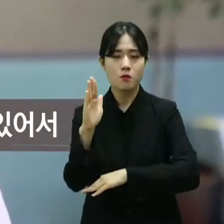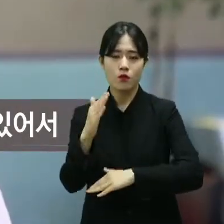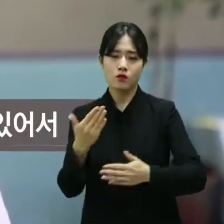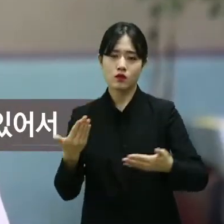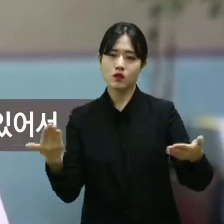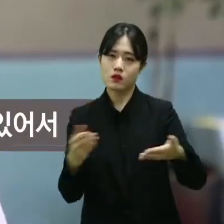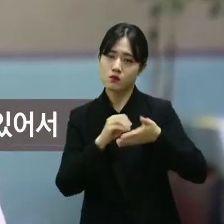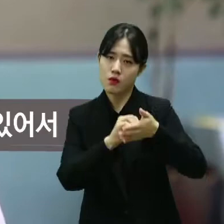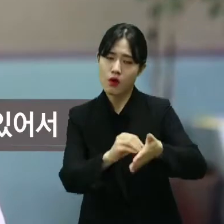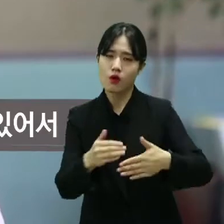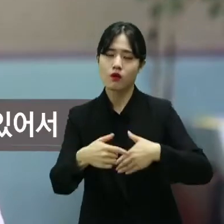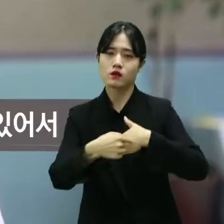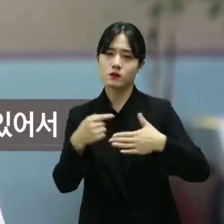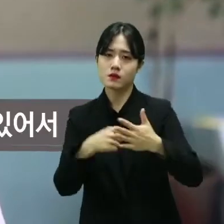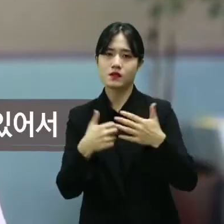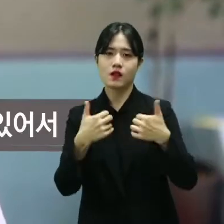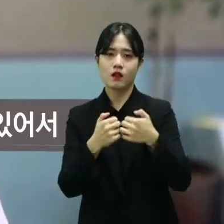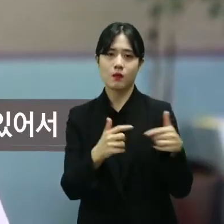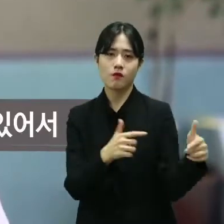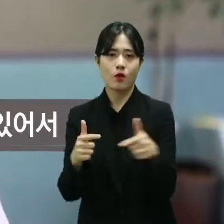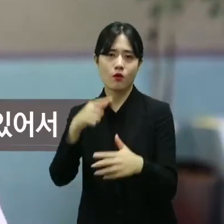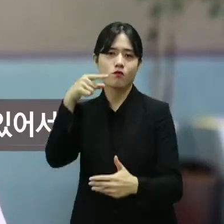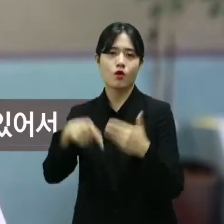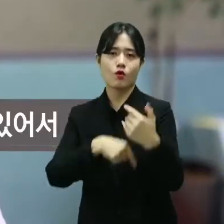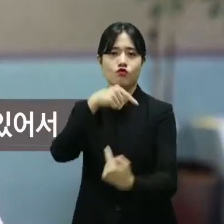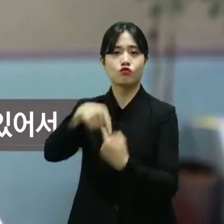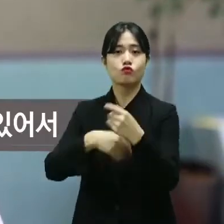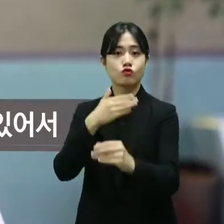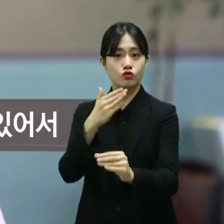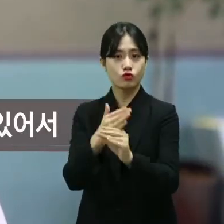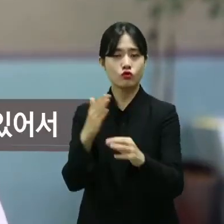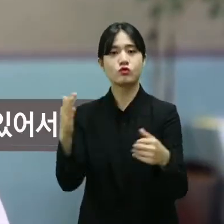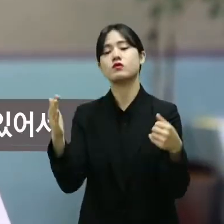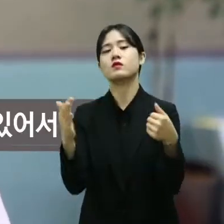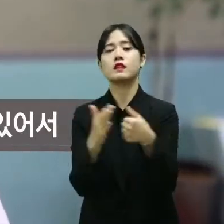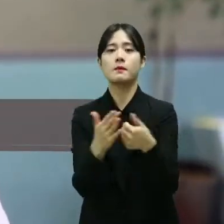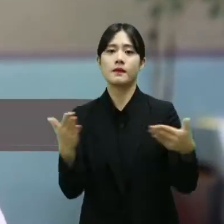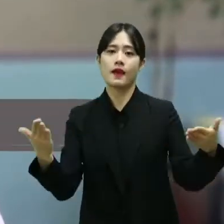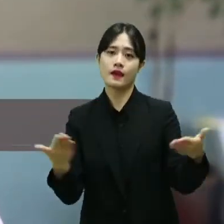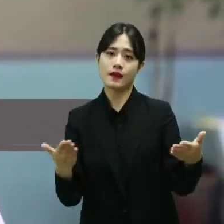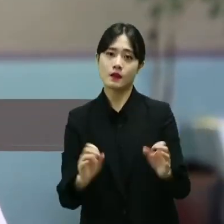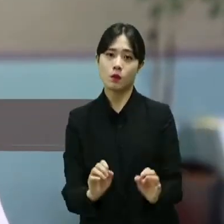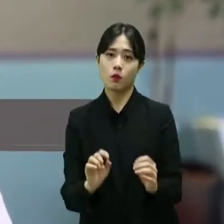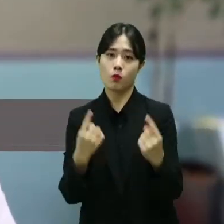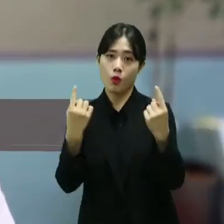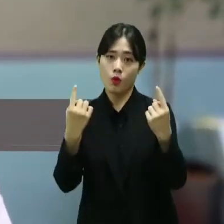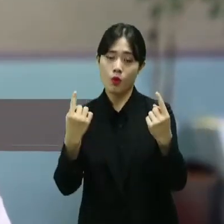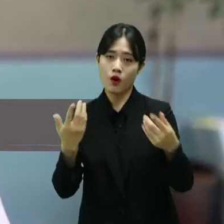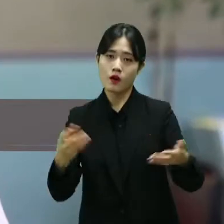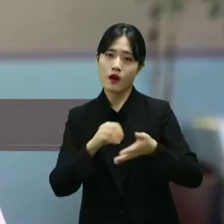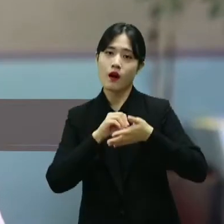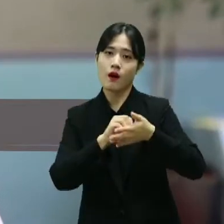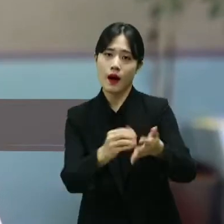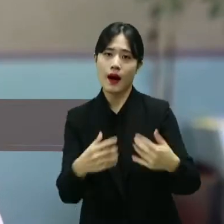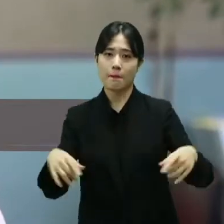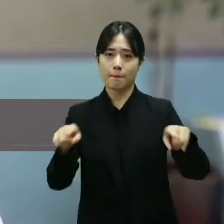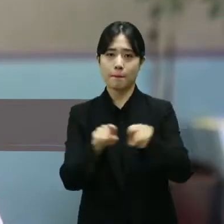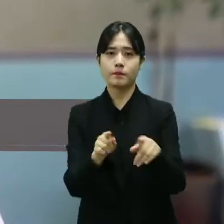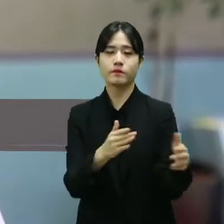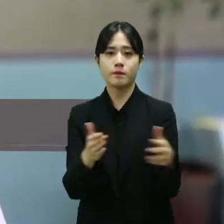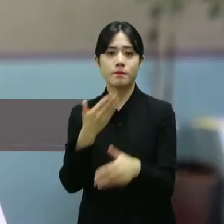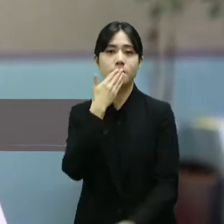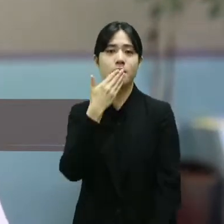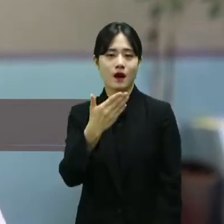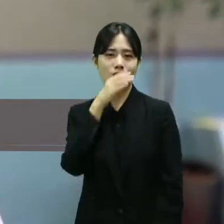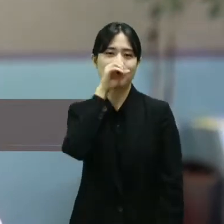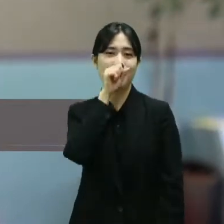특강 아니면 진로 심리 상담 같은 것들을 좀 프로그램 같은 걸 운영하고 있어서 이런 근무를 하는과 동시에 취업을 같이 준비할